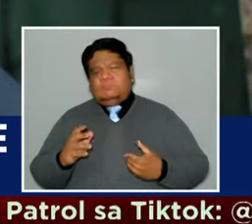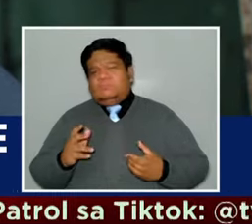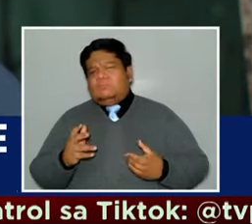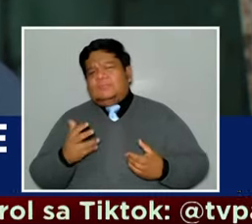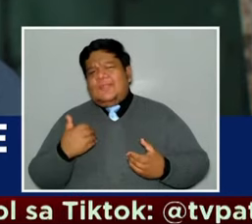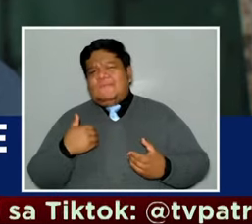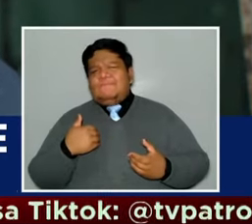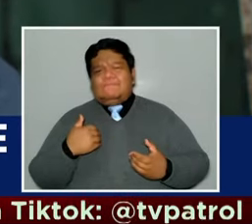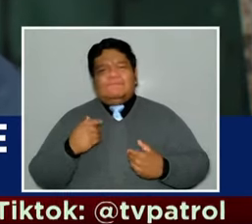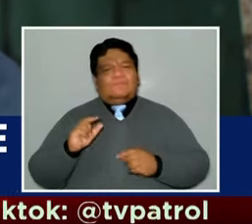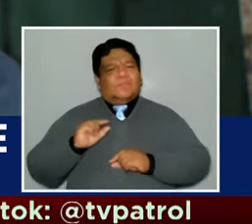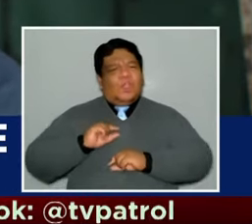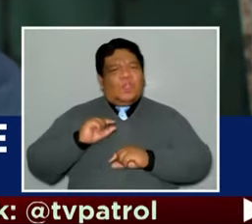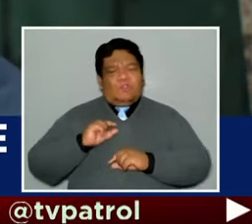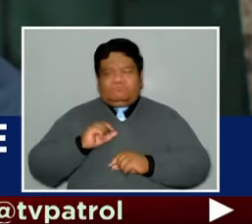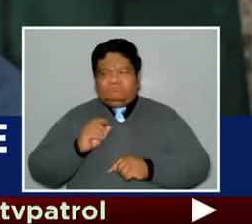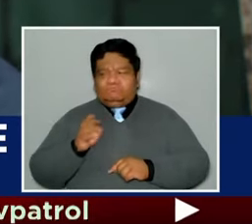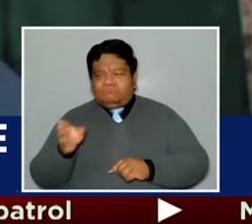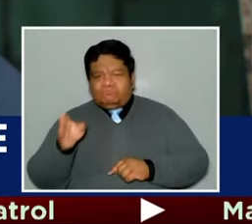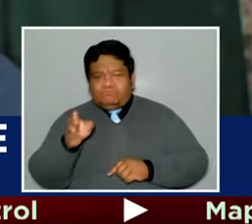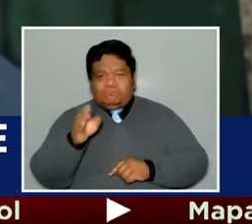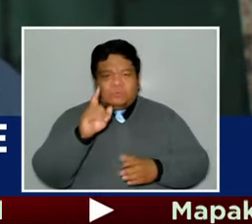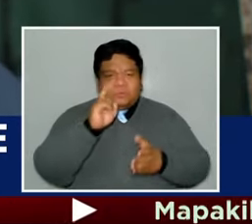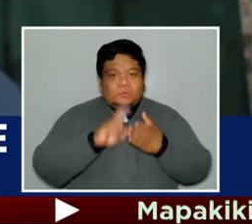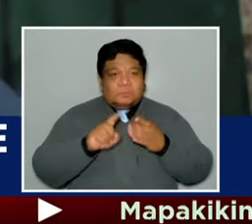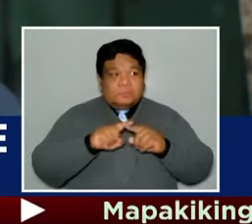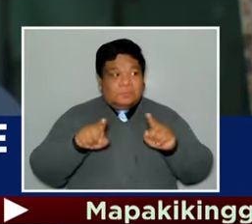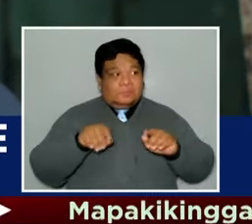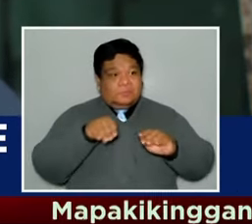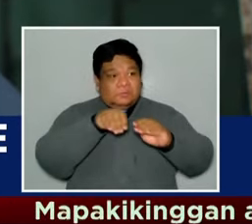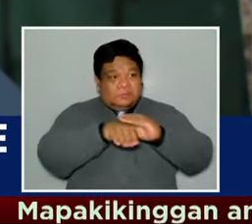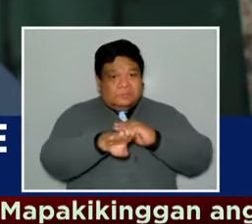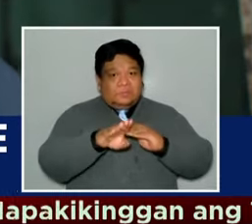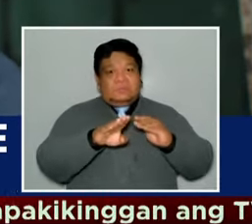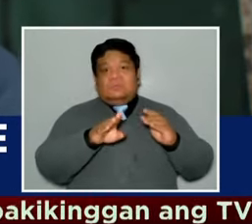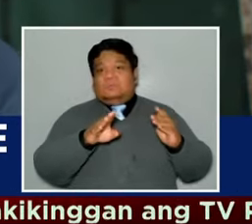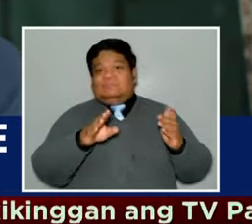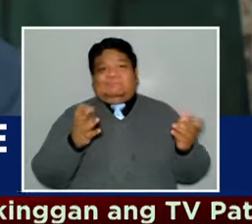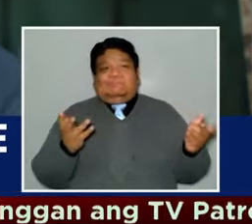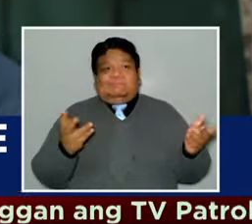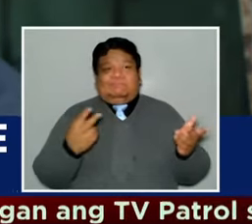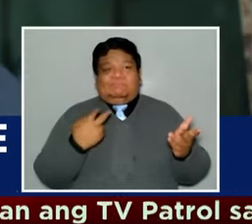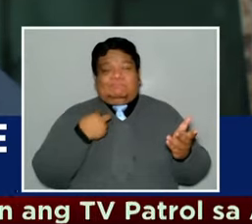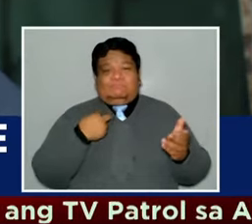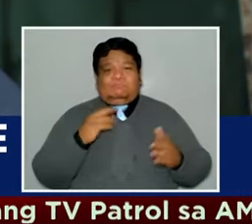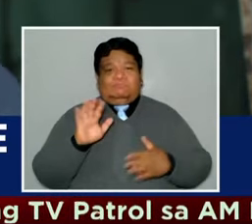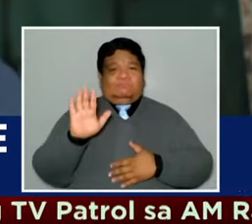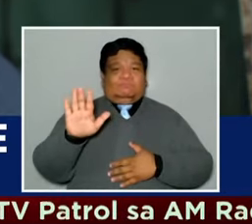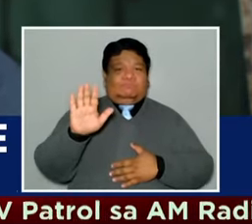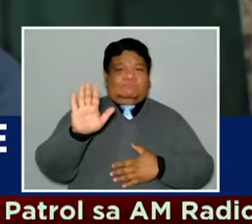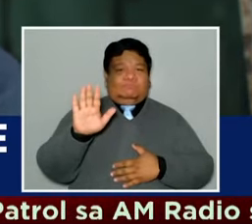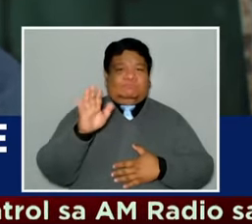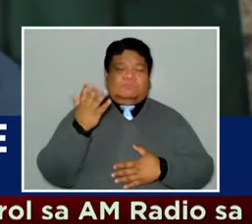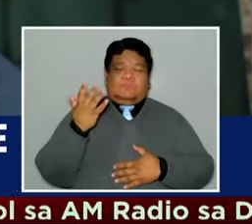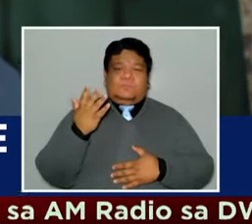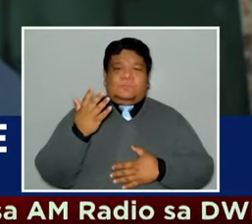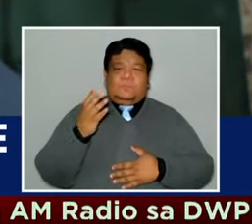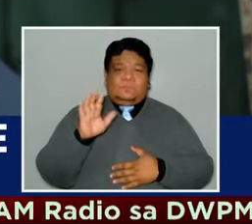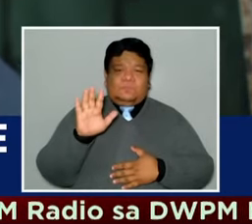duty tanod. Pero yung pagpasok po sa loob, under ko na po ng, panayon, ng admin